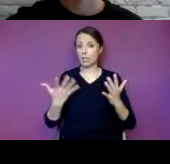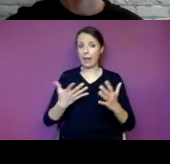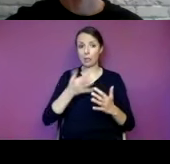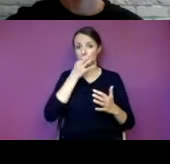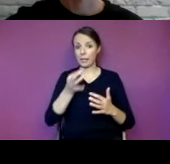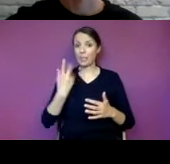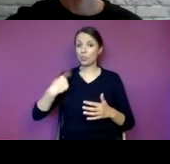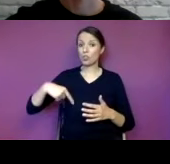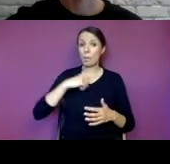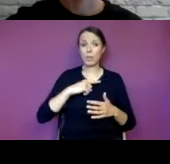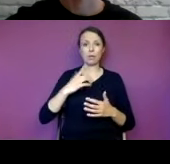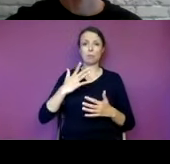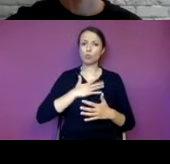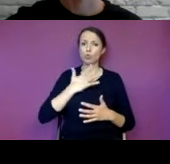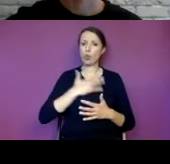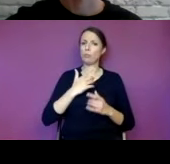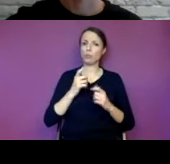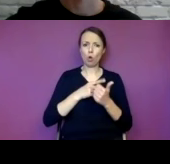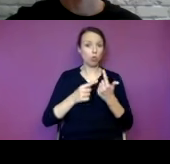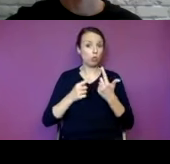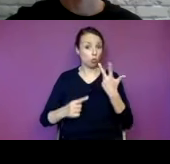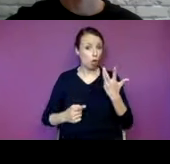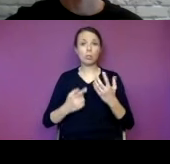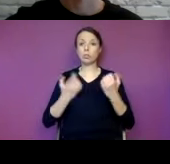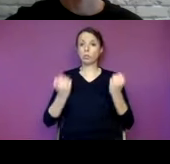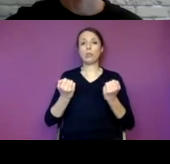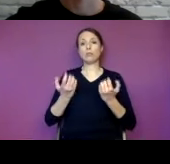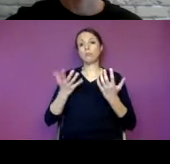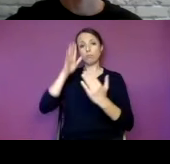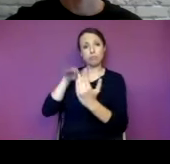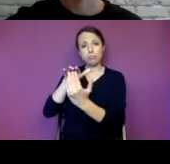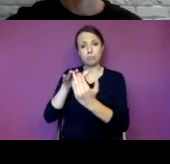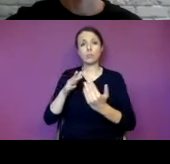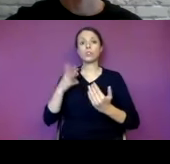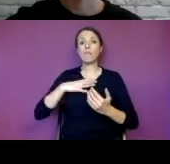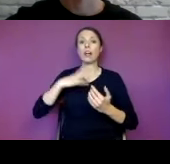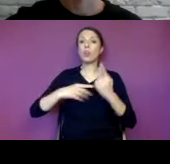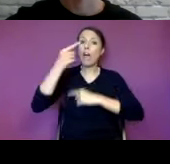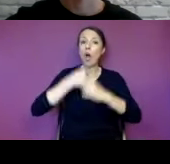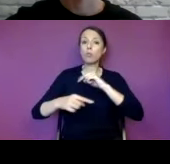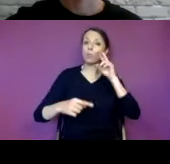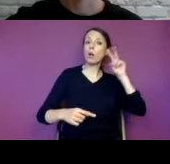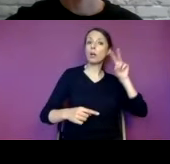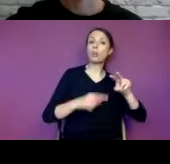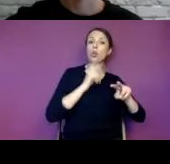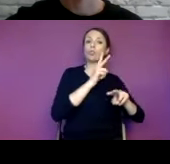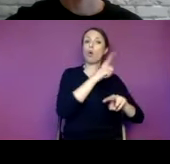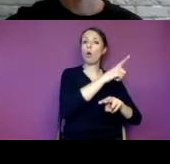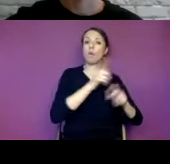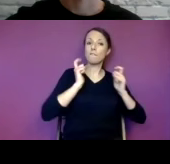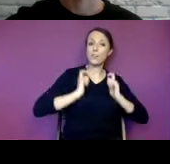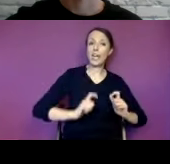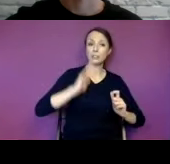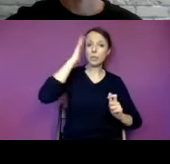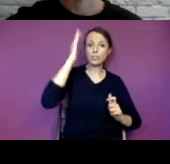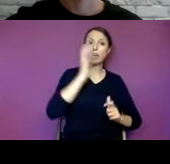że ciekawie byłoby być może przyjrzeć się z perspektywy danego gospodarza, czy danych gospodarzy, gospodarstwa i zobaczyć, w